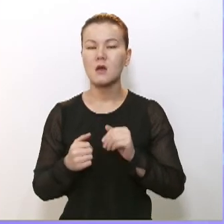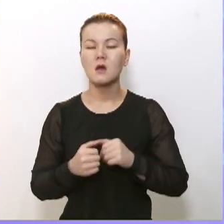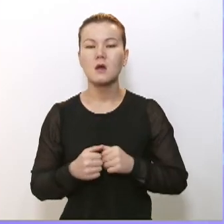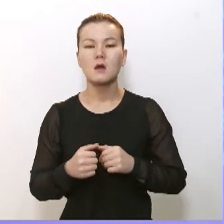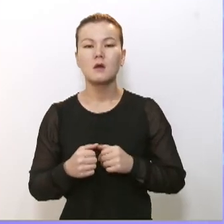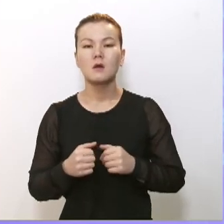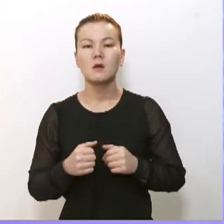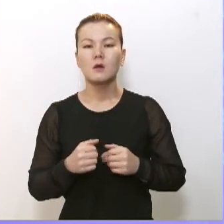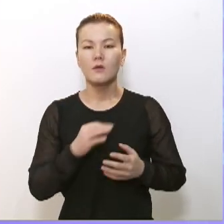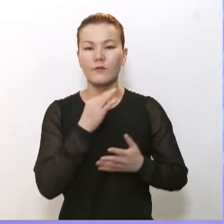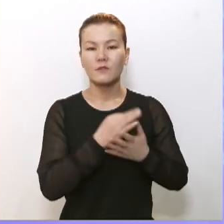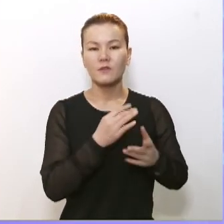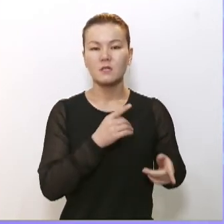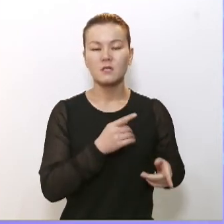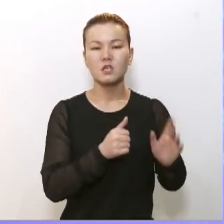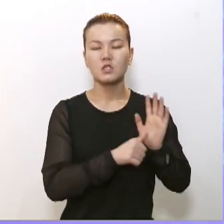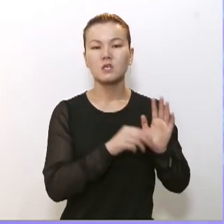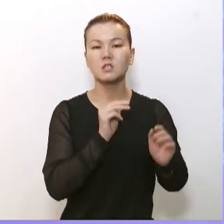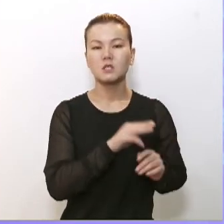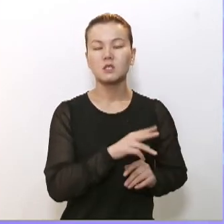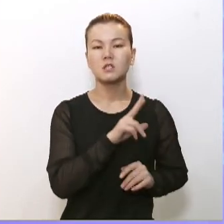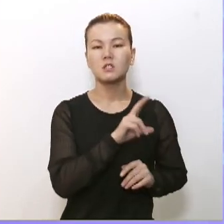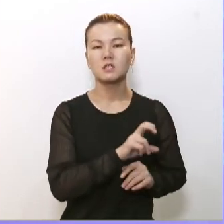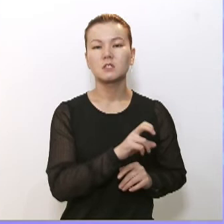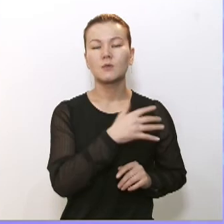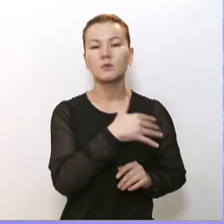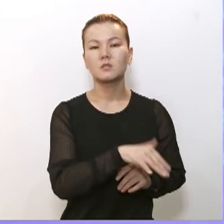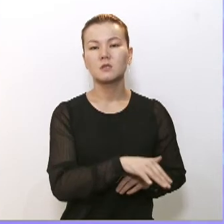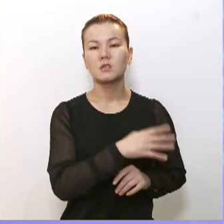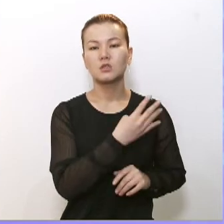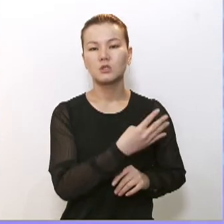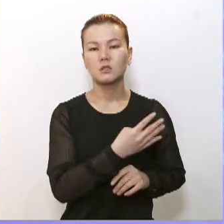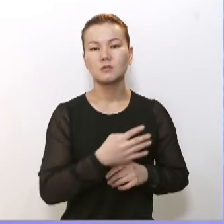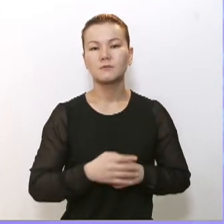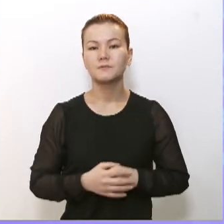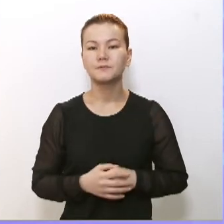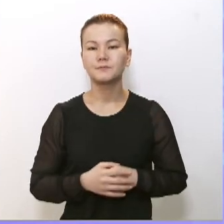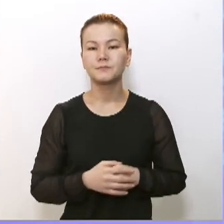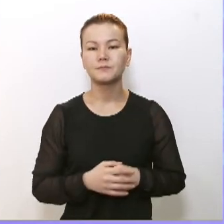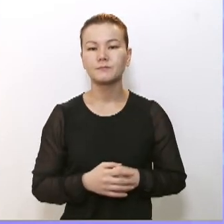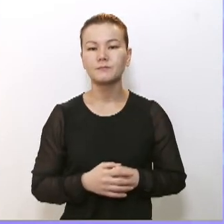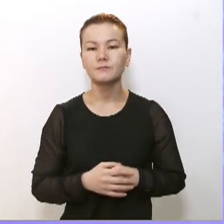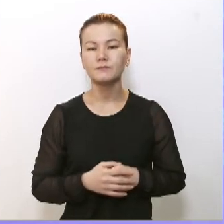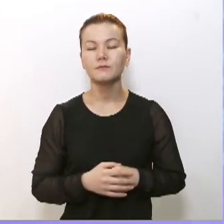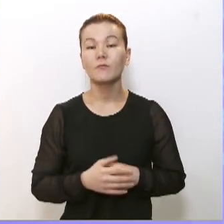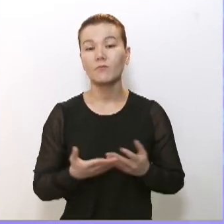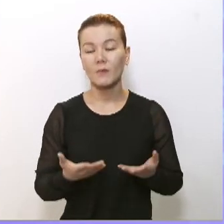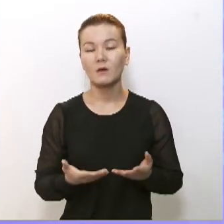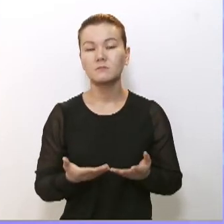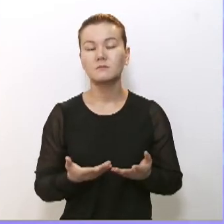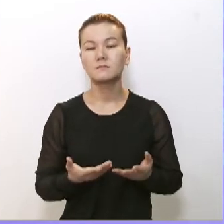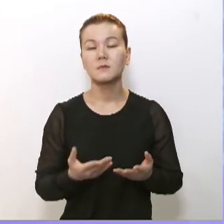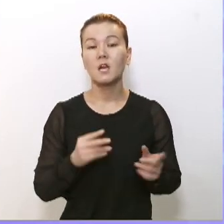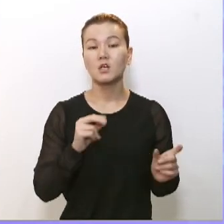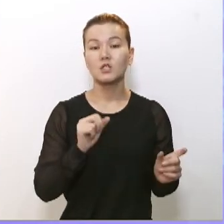получилось шесть тысяч триста пятьдесят четыре так что в